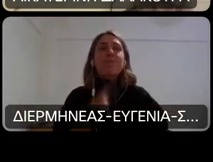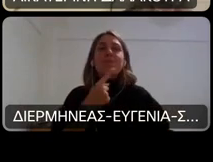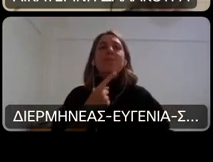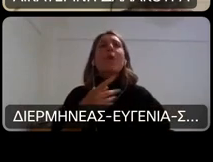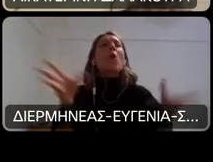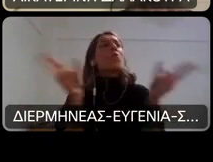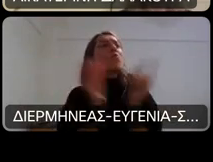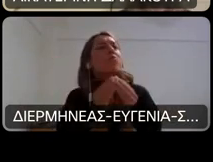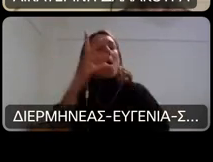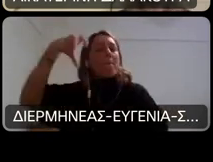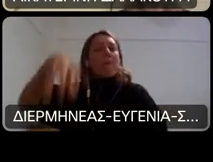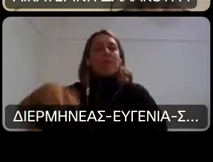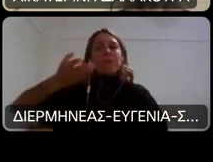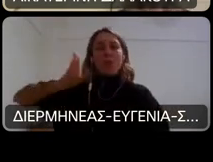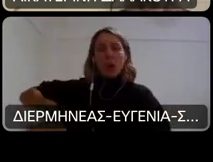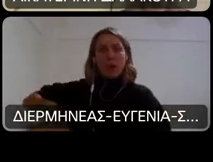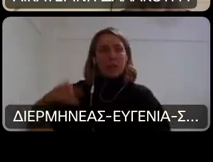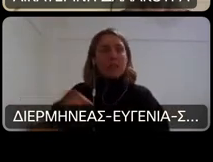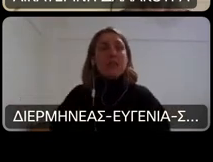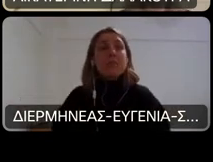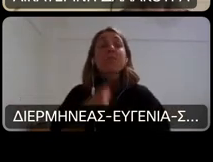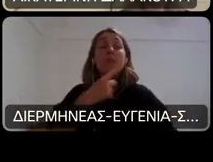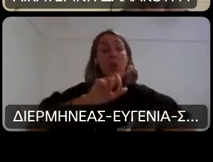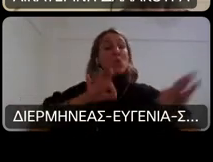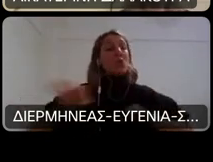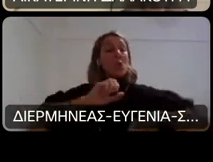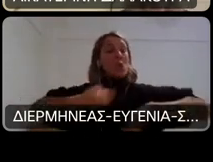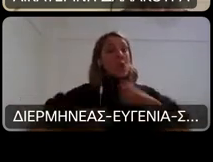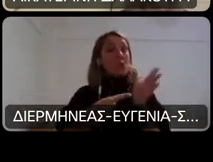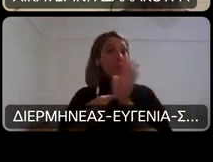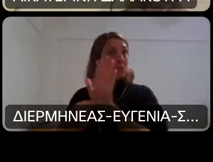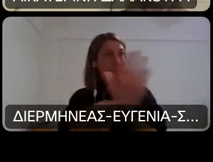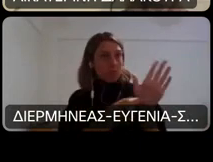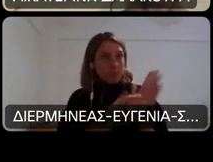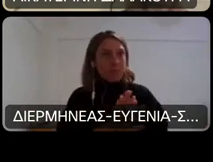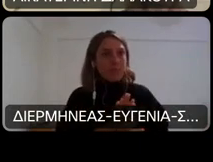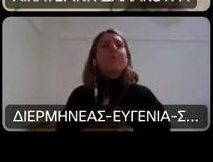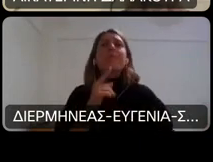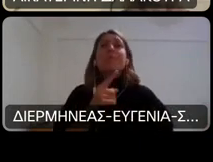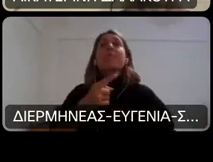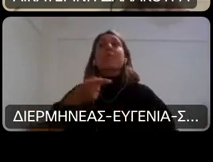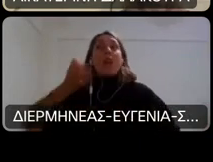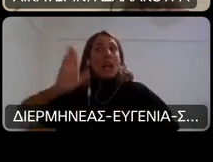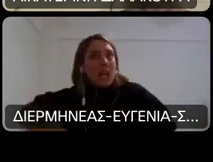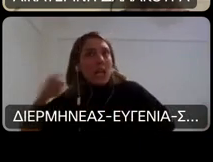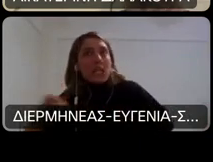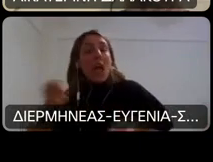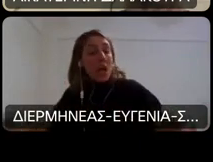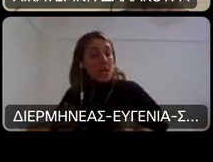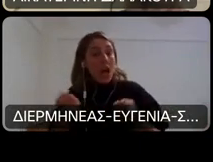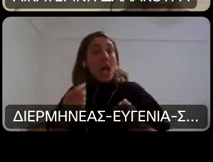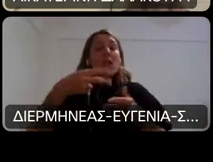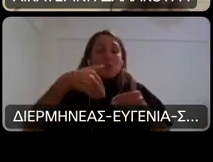το Πανεπιστήμιο Κρήτης και στο σχέδιο δράσης αυτό που σας δείχνω εδώ και εκπώνησε και υλοποιεί για τα χρόνια 22 και